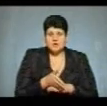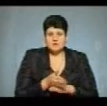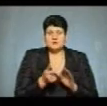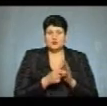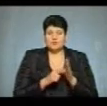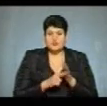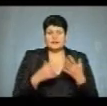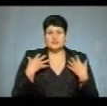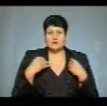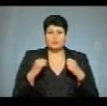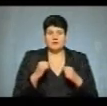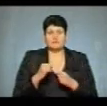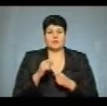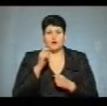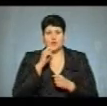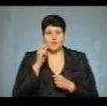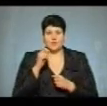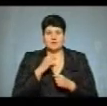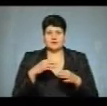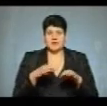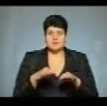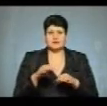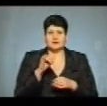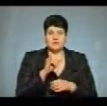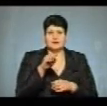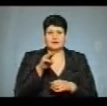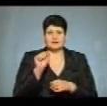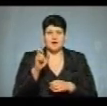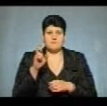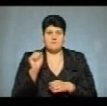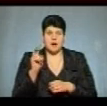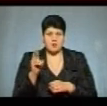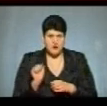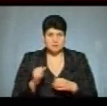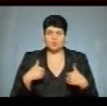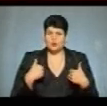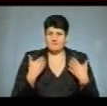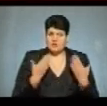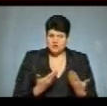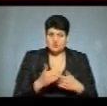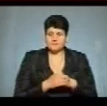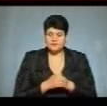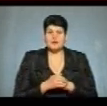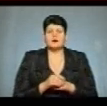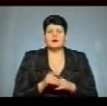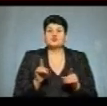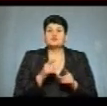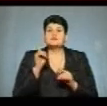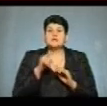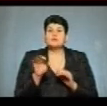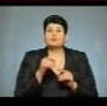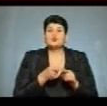управління Укртрансбезпеки області Ігор Табака. Доброго вечора вам. Добрий вечір. Що вам зараз відомо про цю